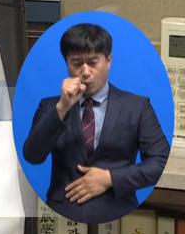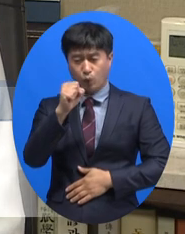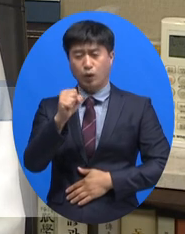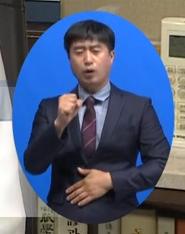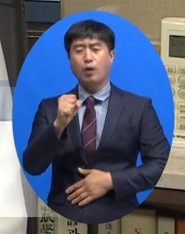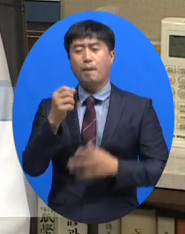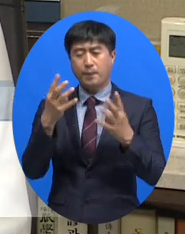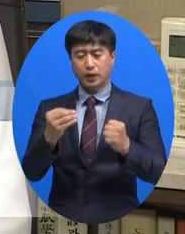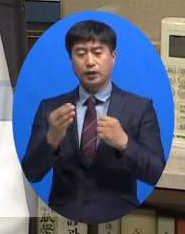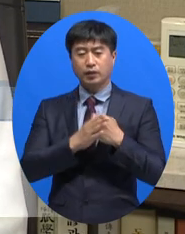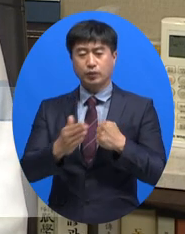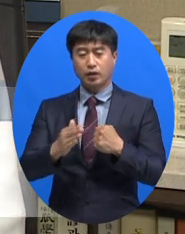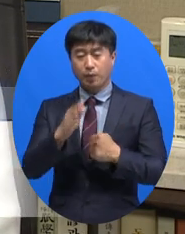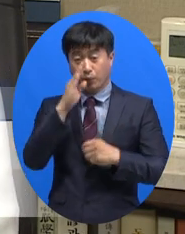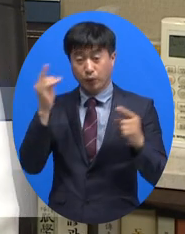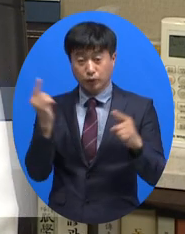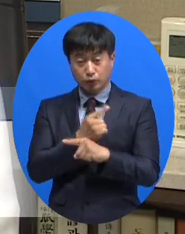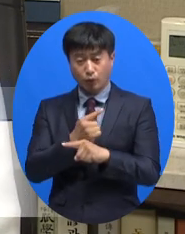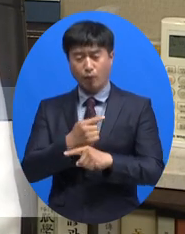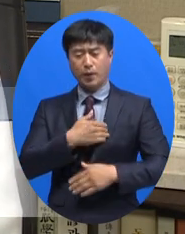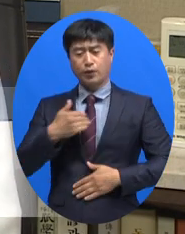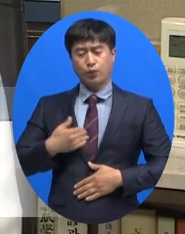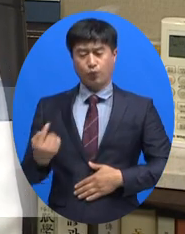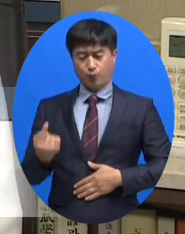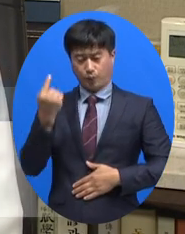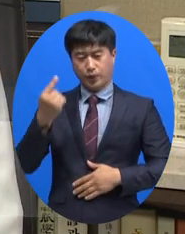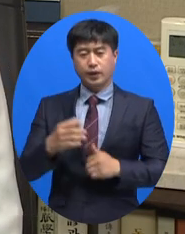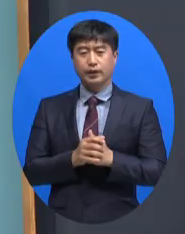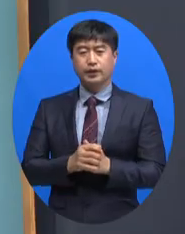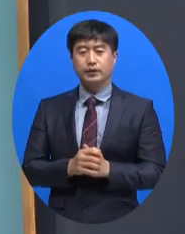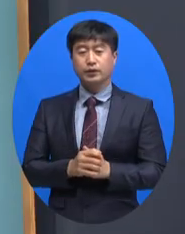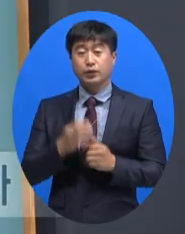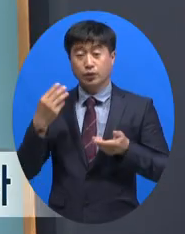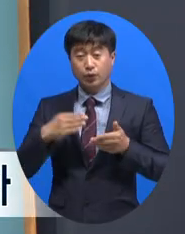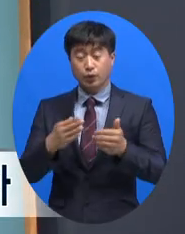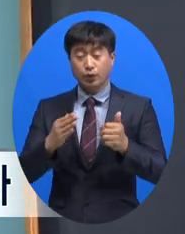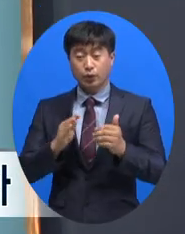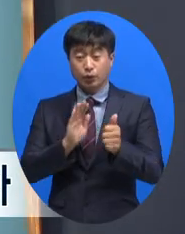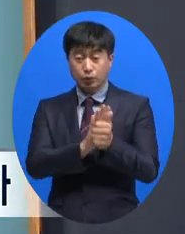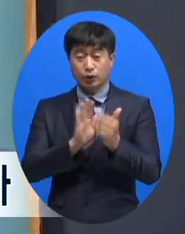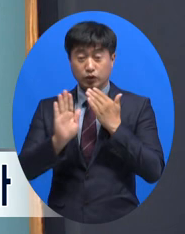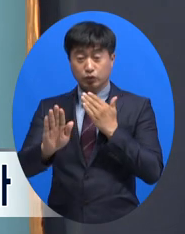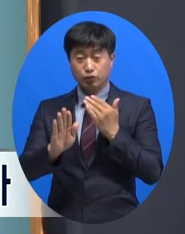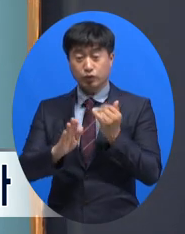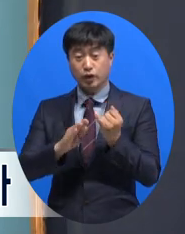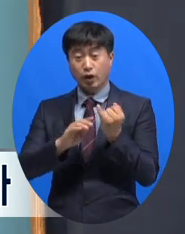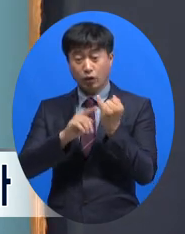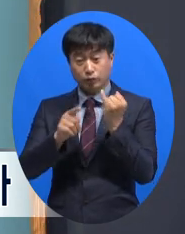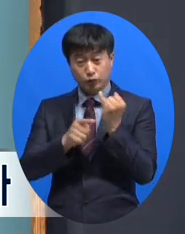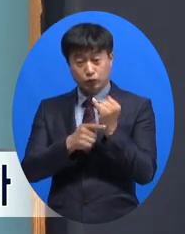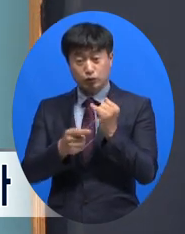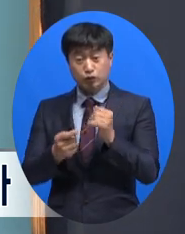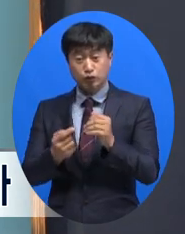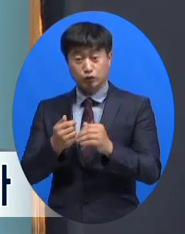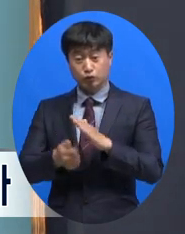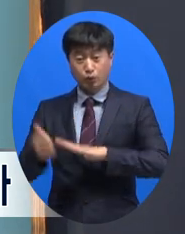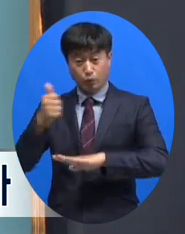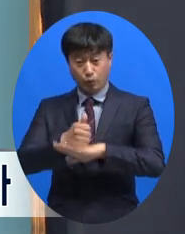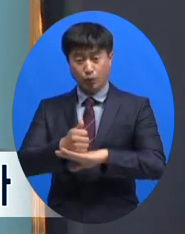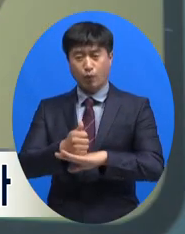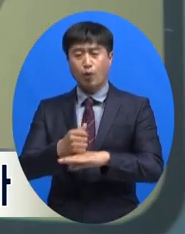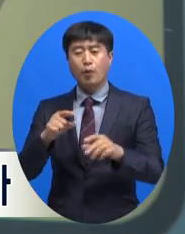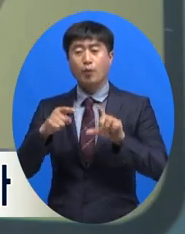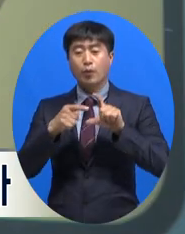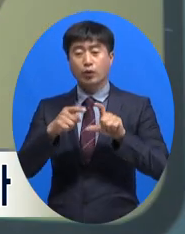많기 때문에 치료에 대한 만족도가 상당히 높은 편입니다. 경기도 지원 후 난임 성공률은 평균 14%